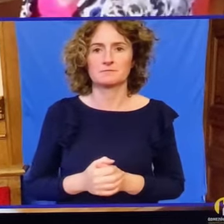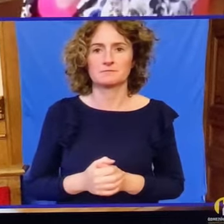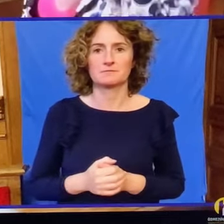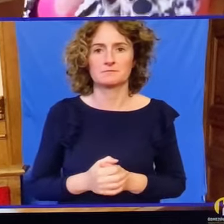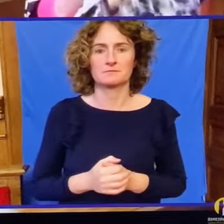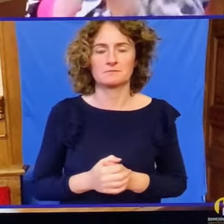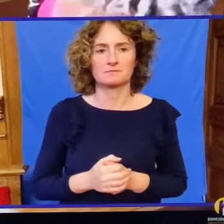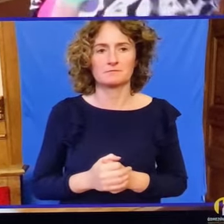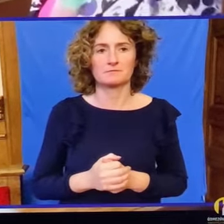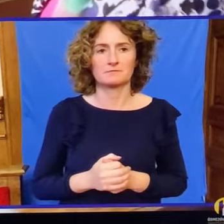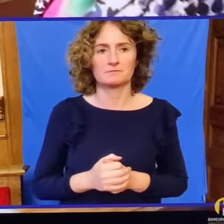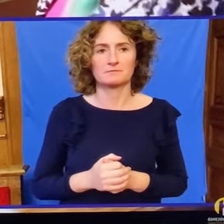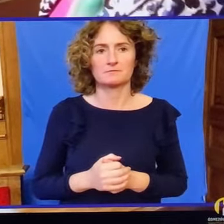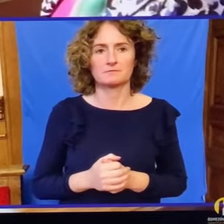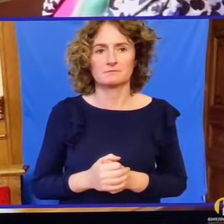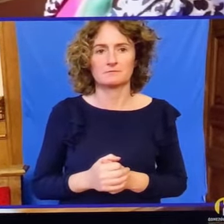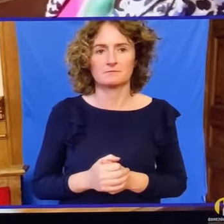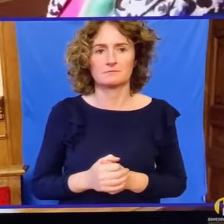Vigyál egy kis vizet, ne izgulj.